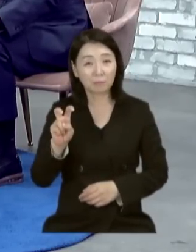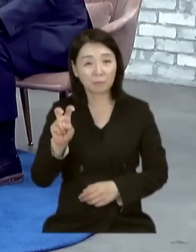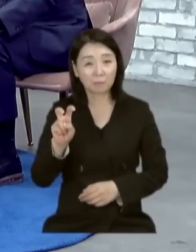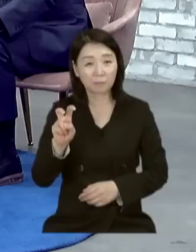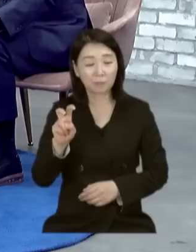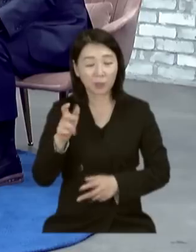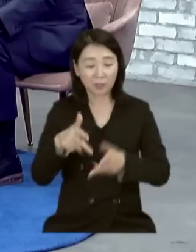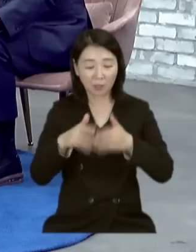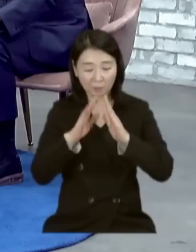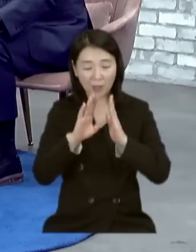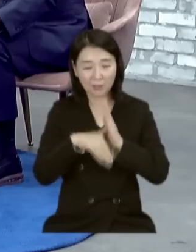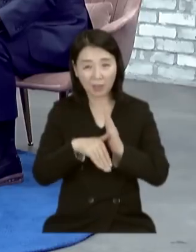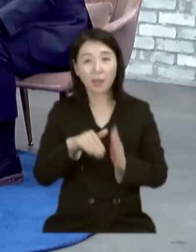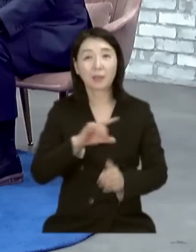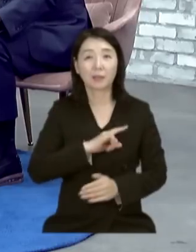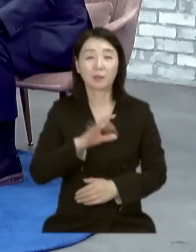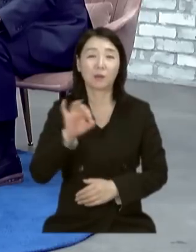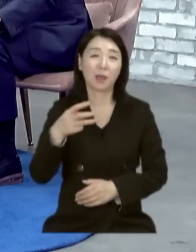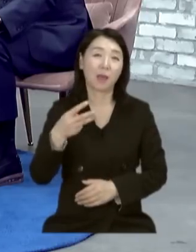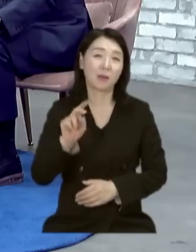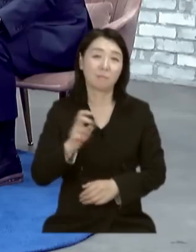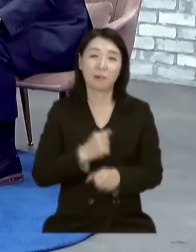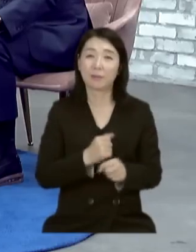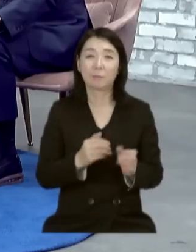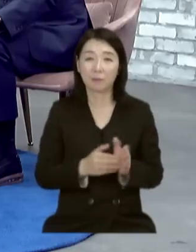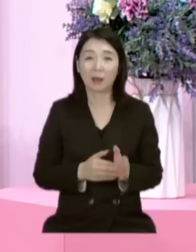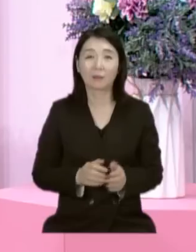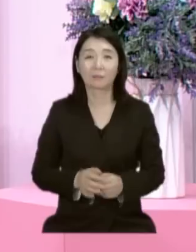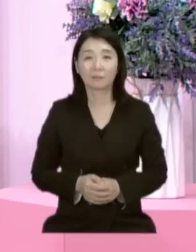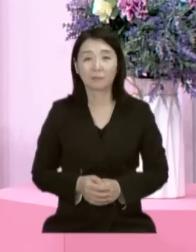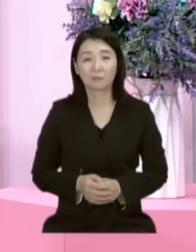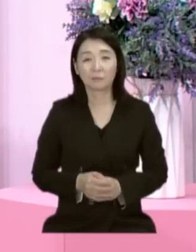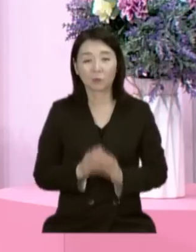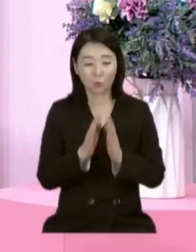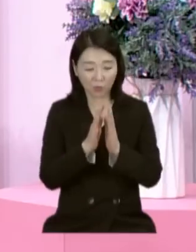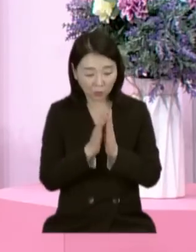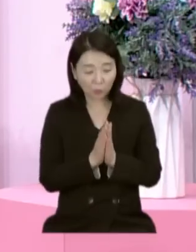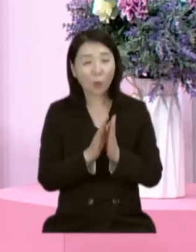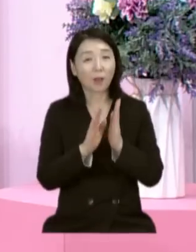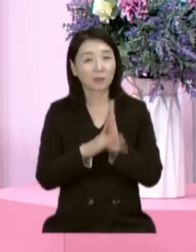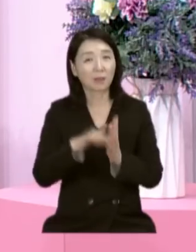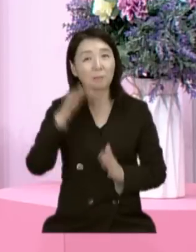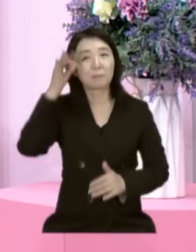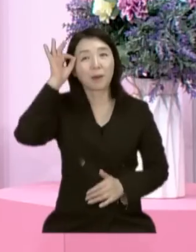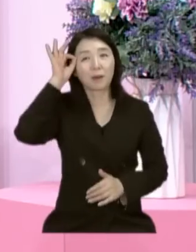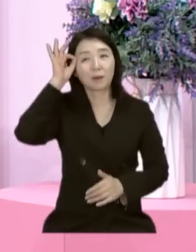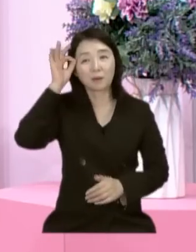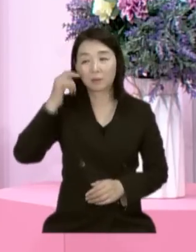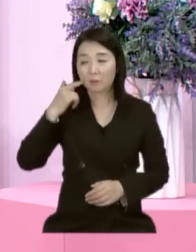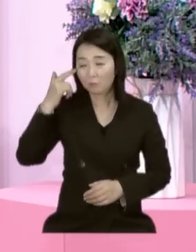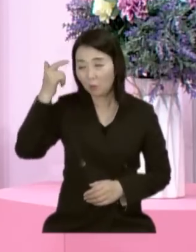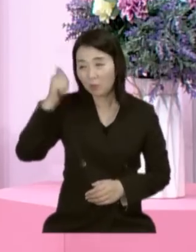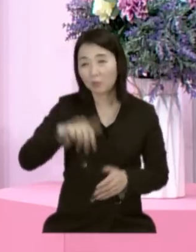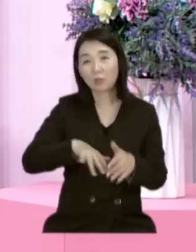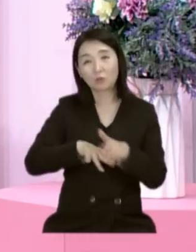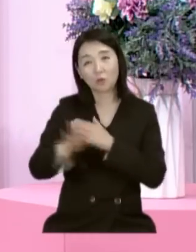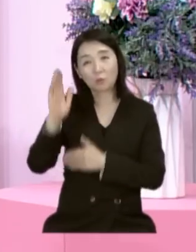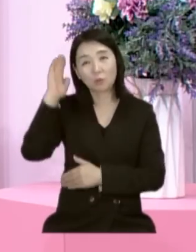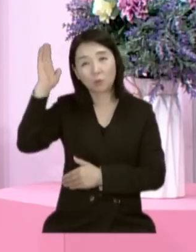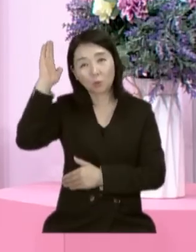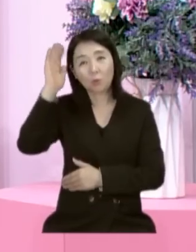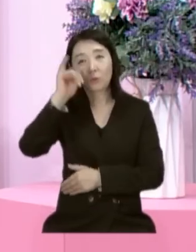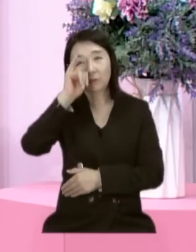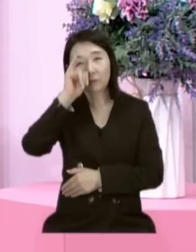이제 엘림이라는 상호를 갖게 됐죠. 네. 그 기도하는 가운데 네. 예, 예. 목사님께서 출애굽기